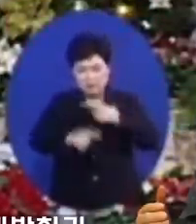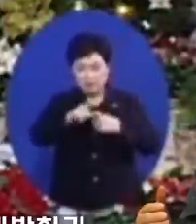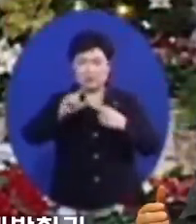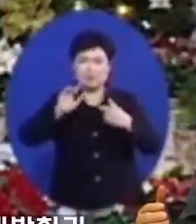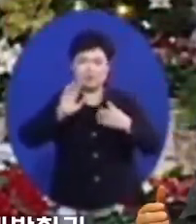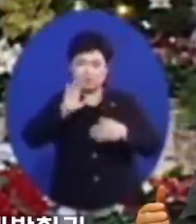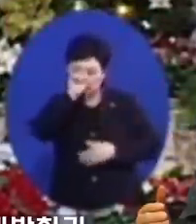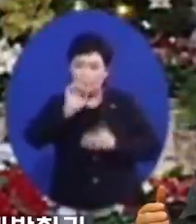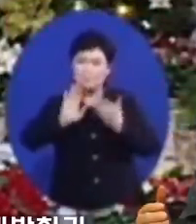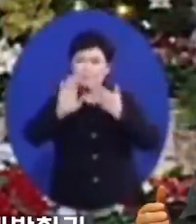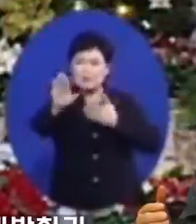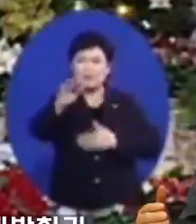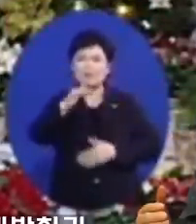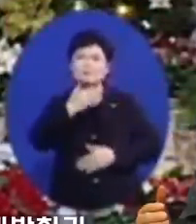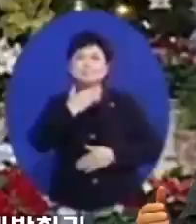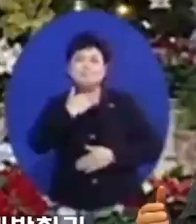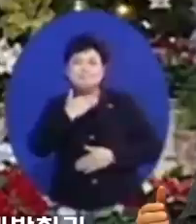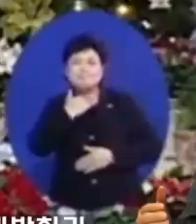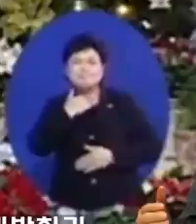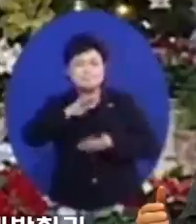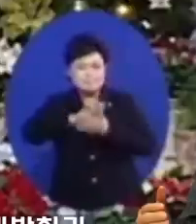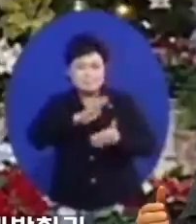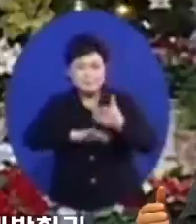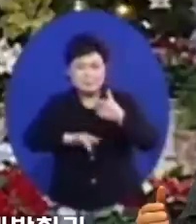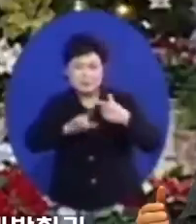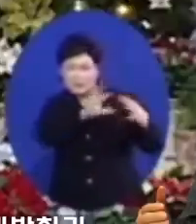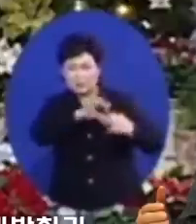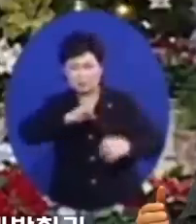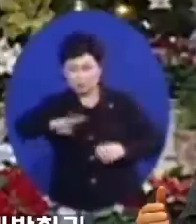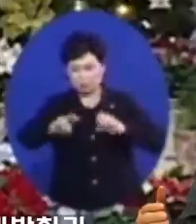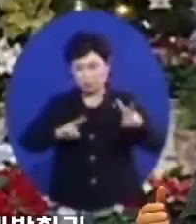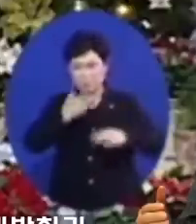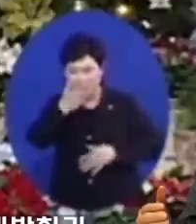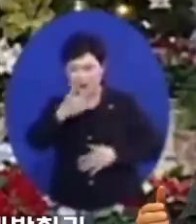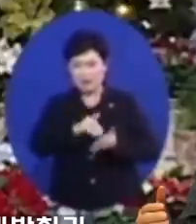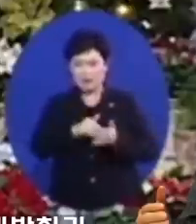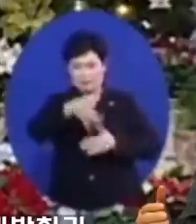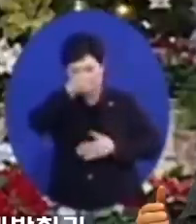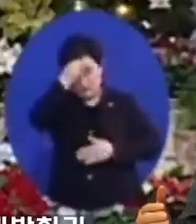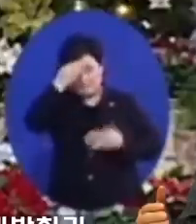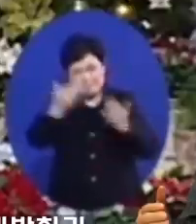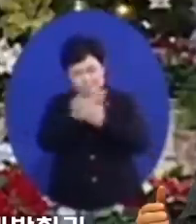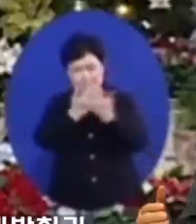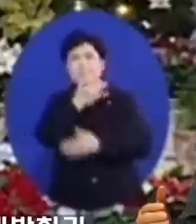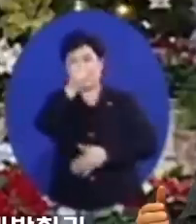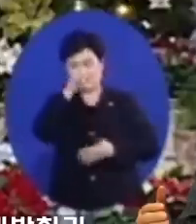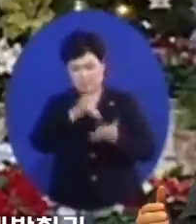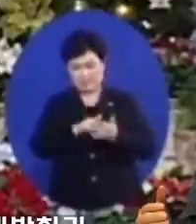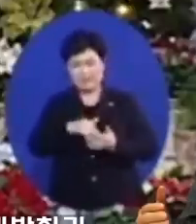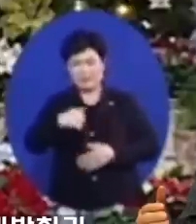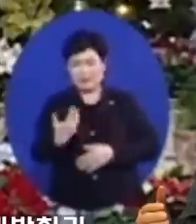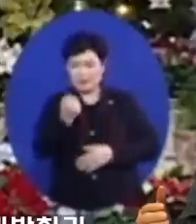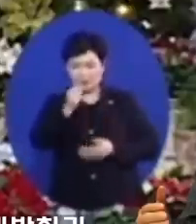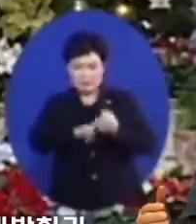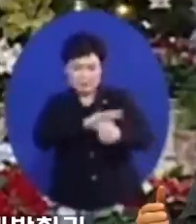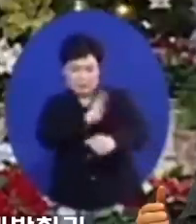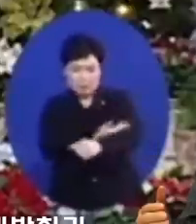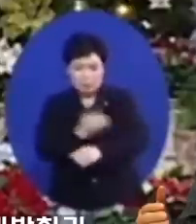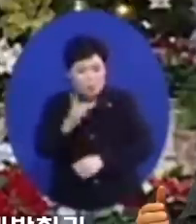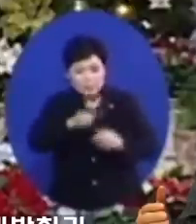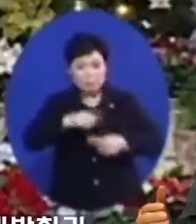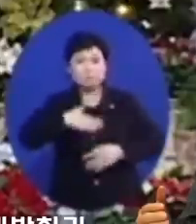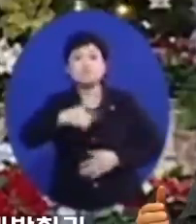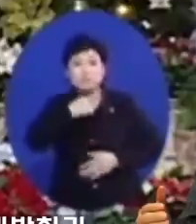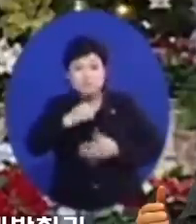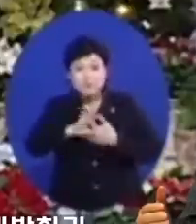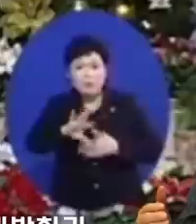미래를 갈망하여 끊임없이 도전합니다. 이와 같이 하면 딸란트를 개발할 수 있는 것입니다. 우리가 가진 잠재력이 무엇인지 알기 위해서는